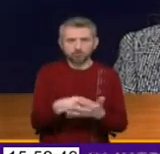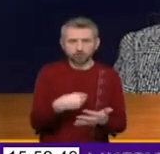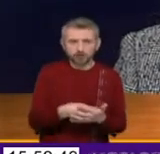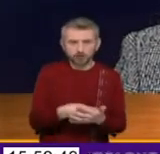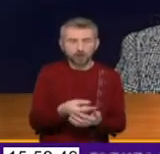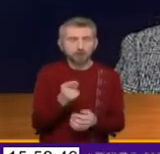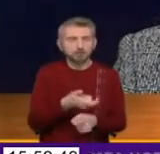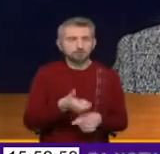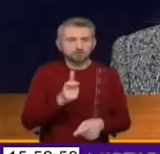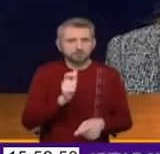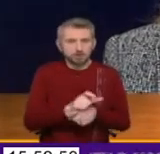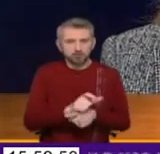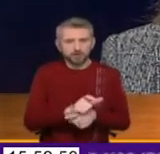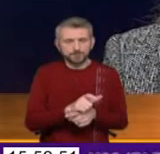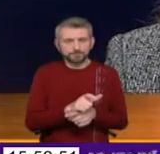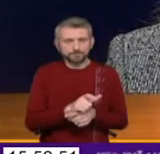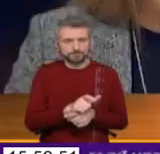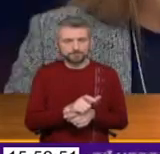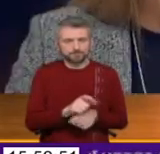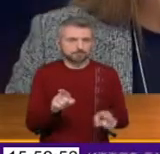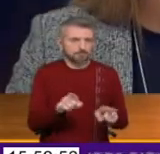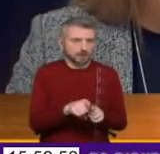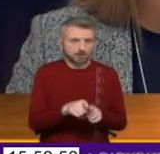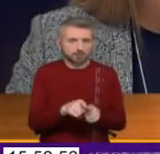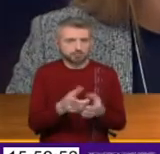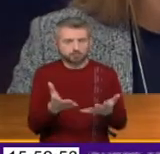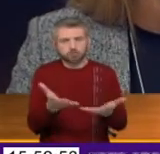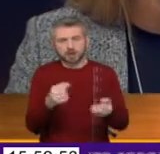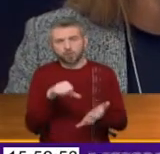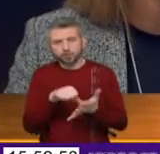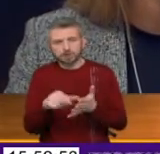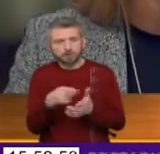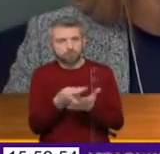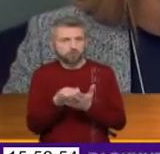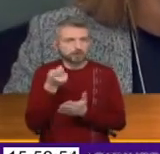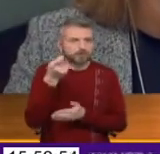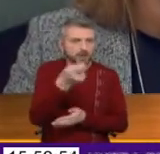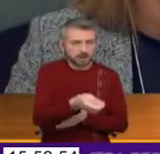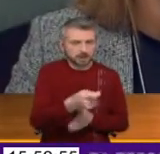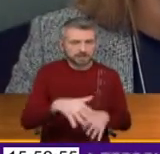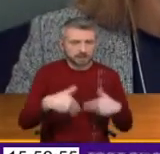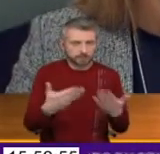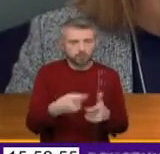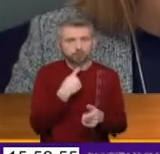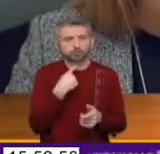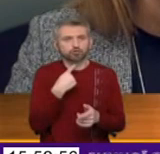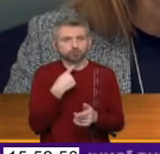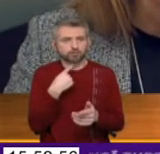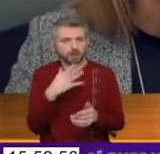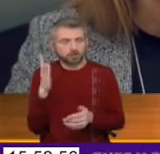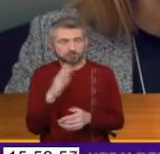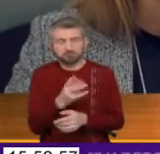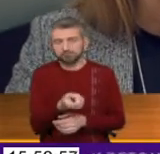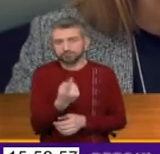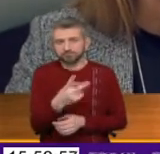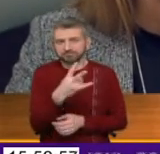Ну, а тим паче, там, тим чи іншим чином брали участь, або подавали ініціативи, або принаймні голосували за них. А виявилося, що ні, що